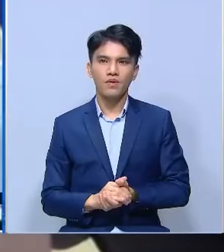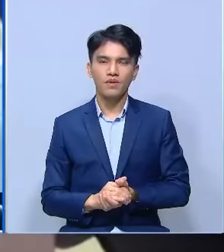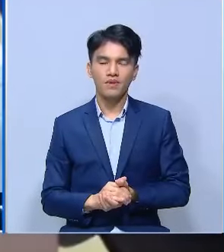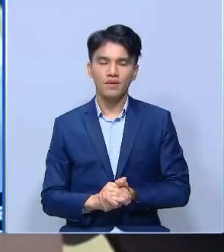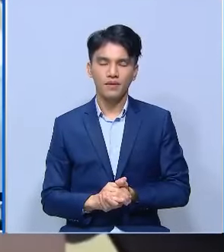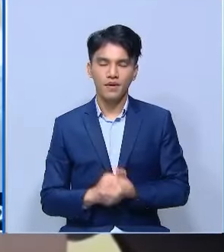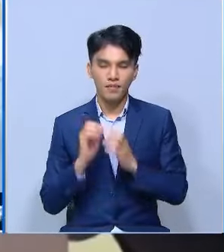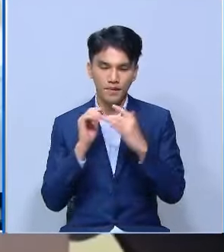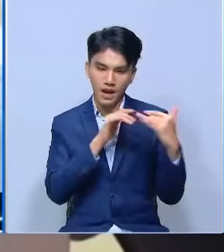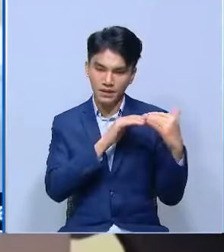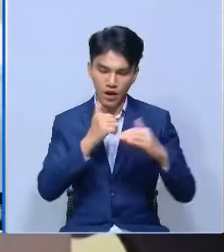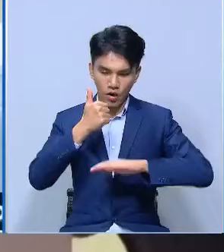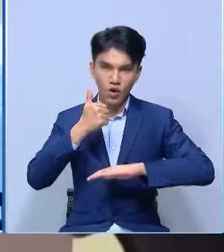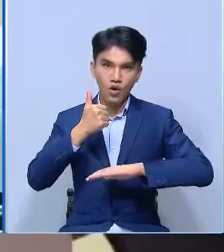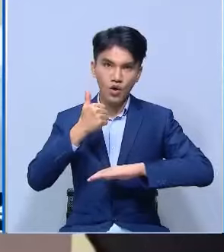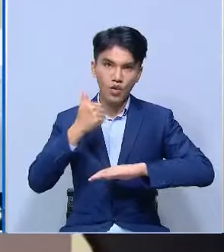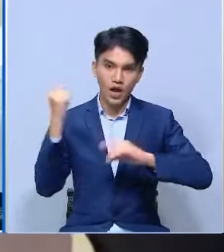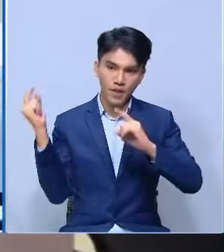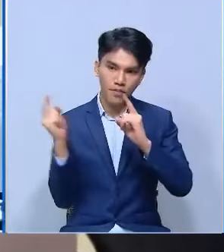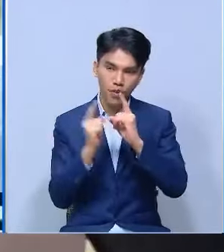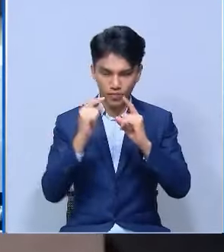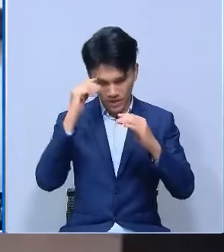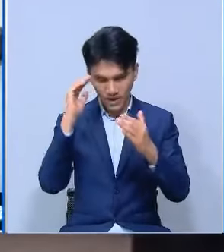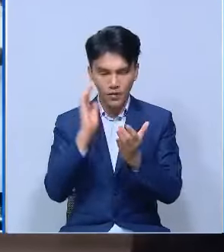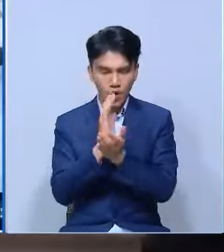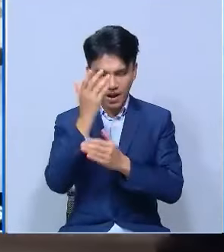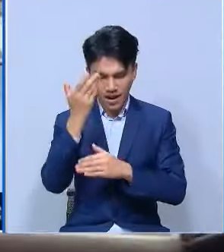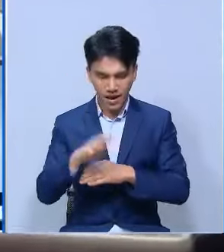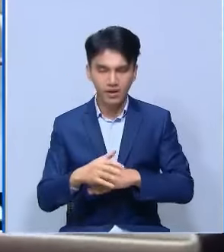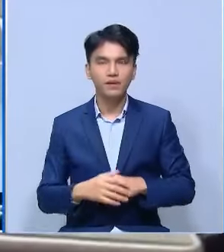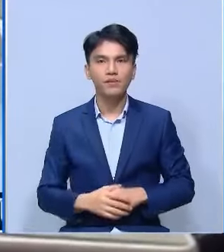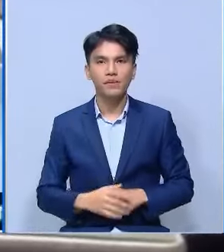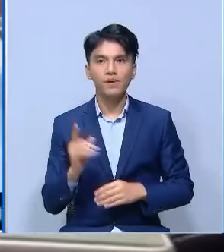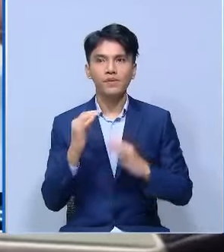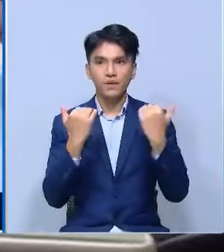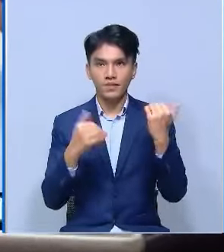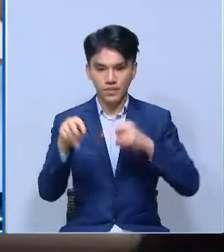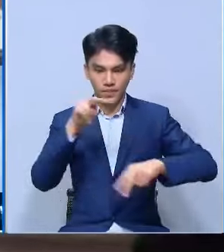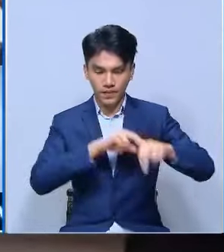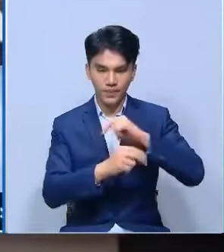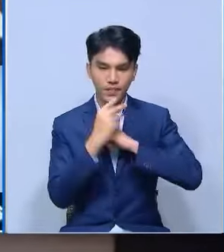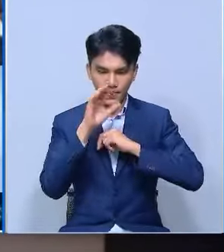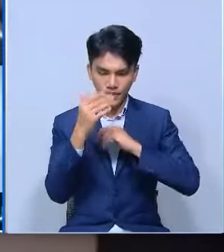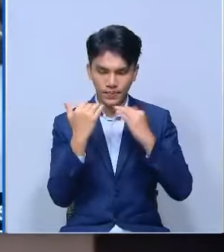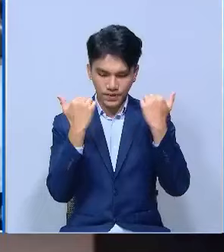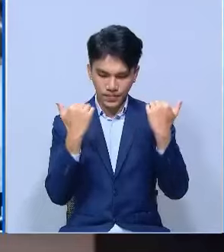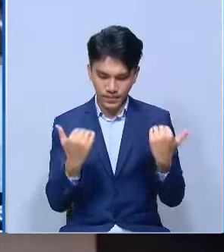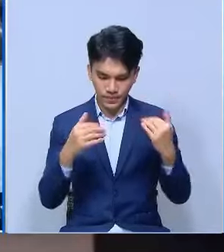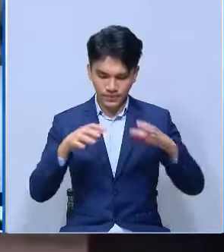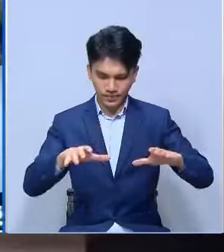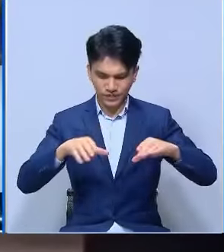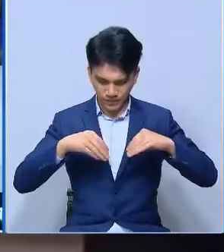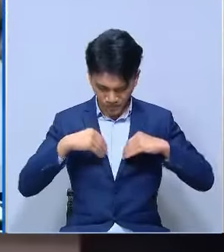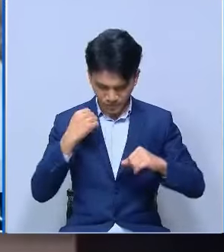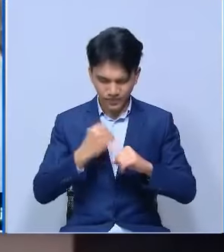พได้ประสานให้ทางผู้ก่อเหตุมามอบตัวกับพนักงานสอบสวนแล้วโดยอยู่ระหว่างสอบปากคำเบื้องต้นรับสารภาพเป็นคน